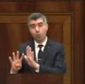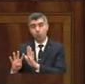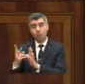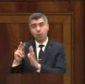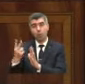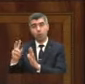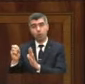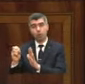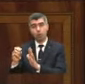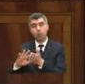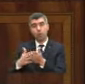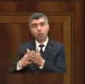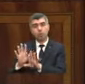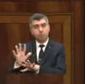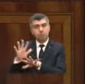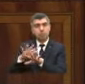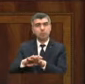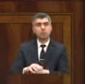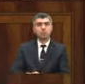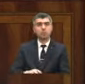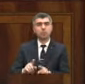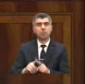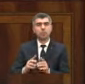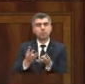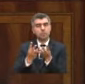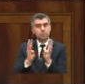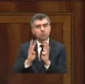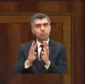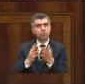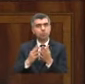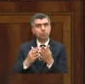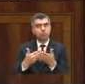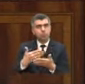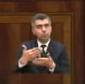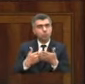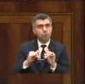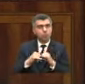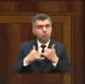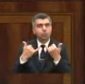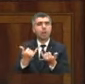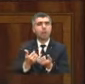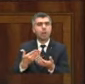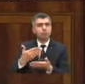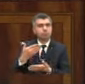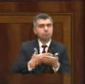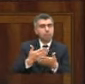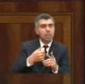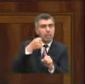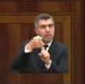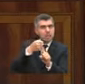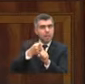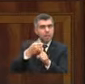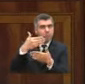المتدخلين والفاعلين، وكانت جلسة استماع وجاءوا عدة أفكار لإصلاح هذه المنظومة الصحية وجاءوا